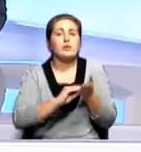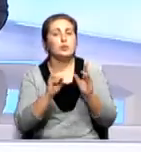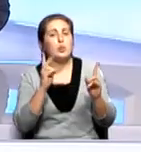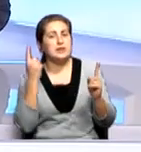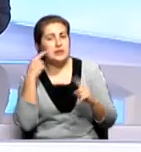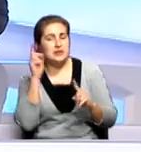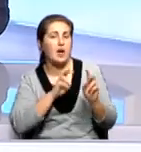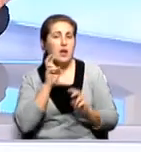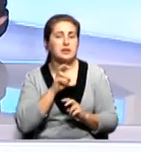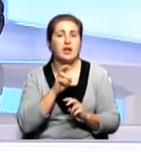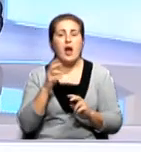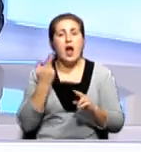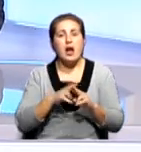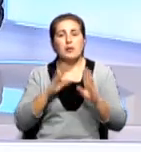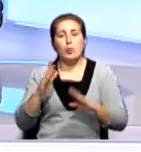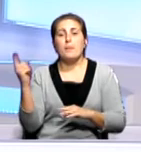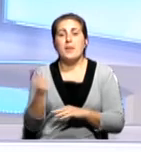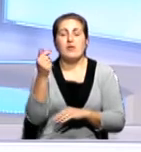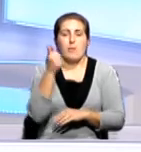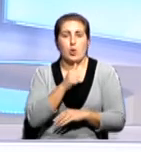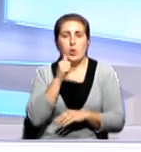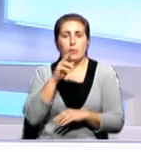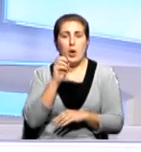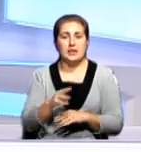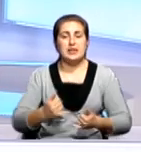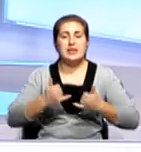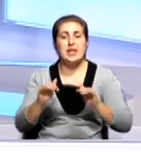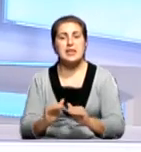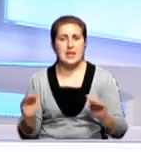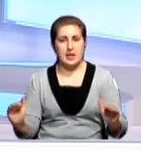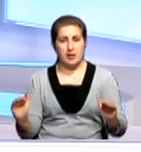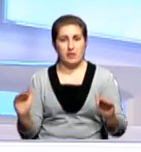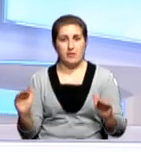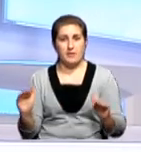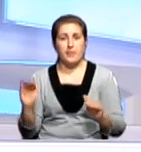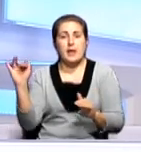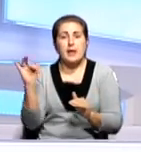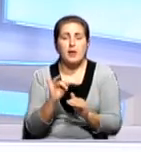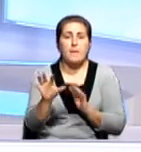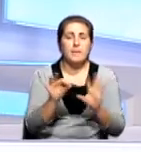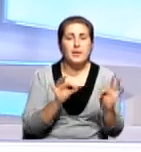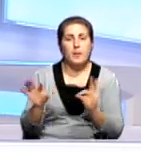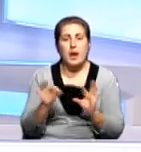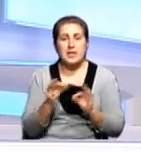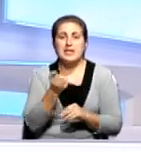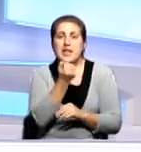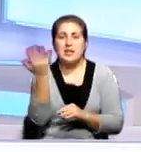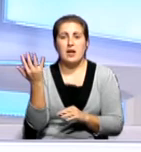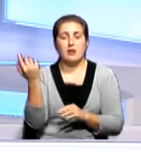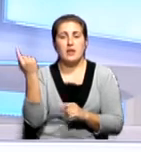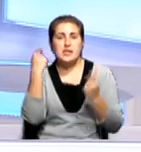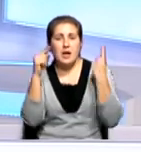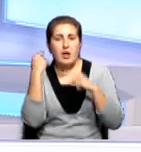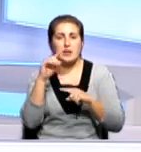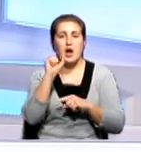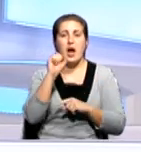мы решили что это будет это первый пилотный проект мы сделаем для деток и подобрали несколько сказок